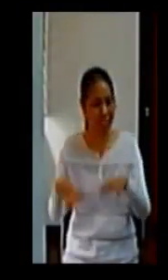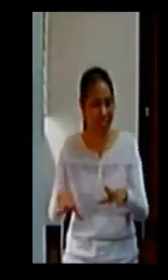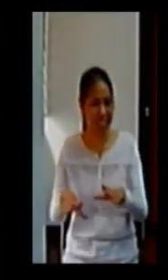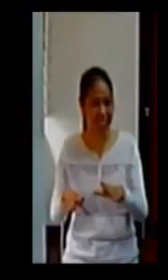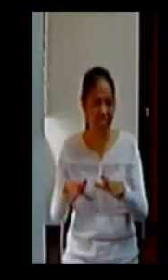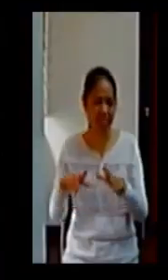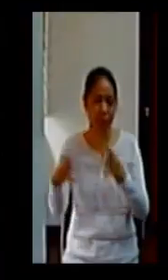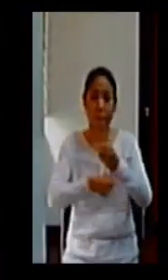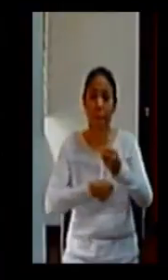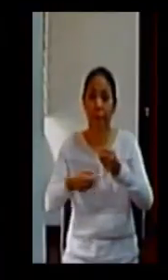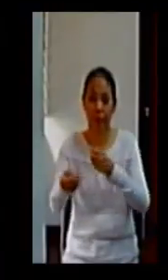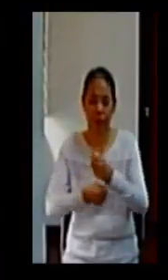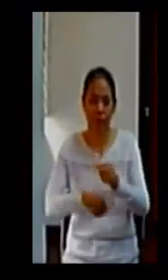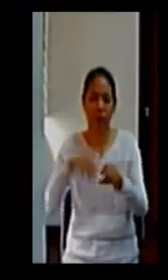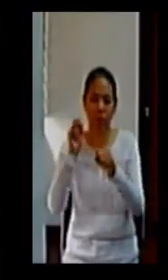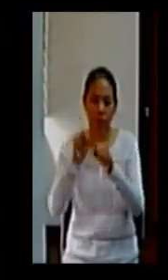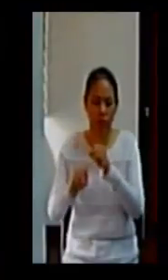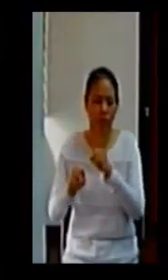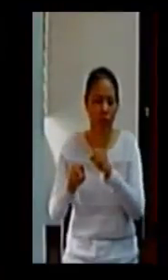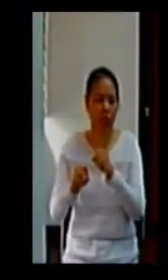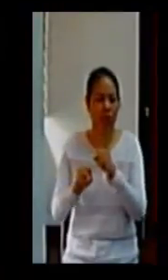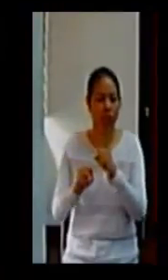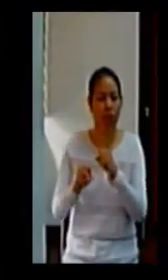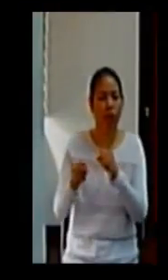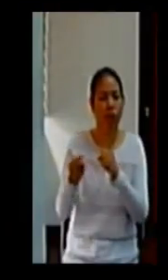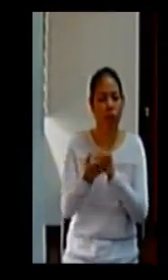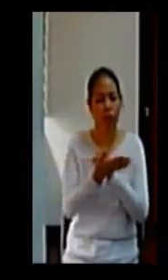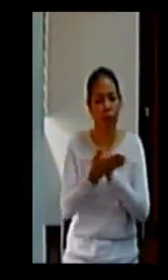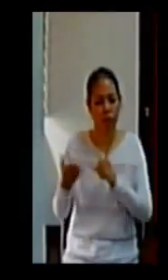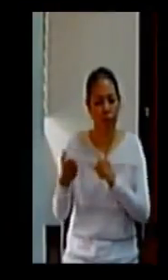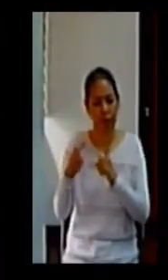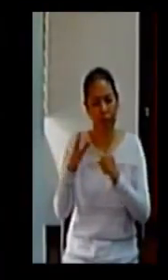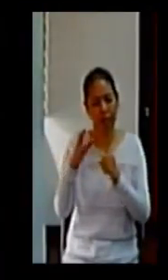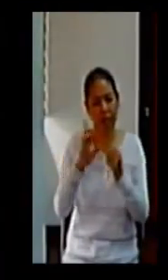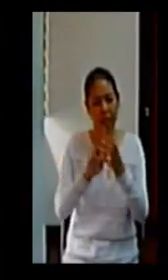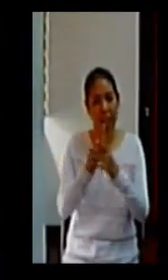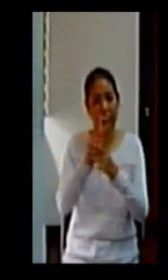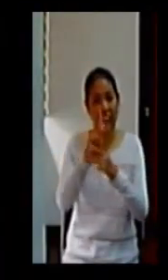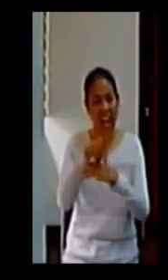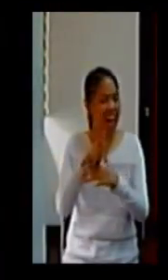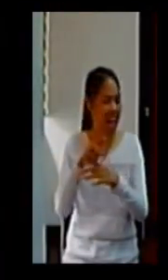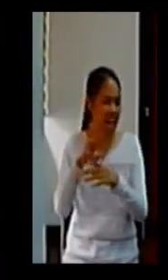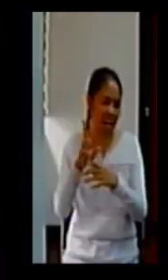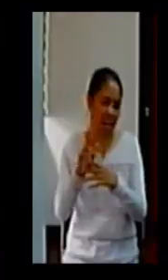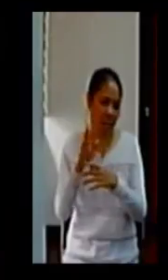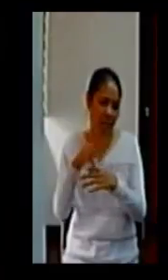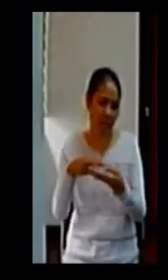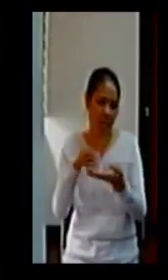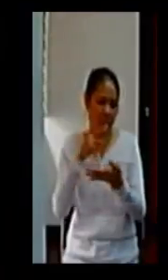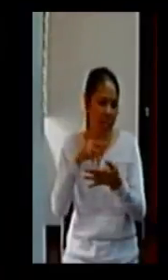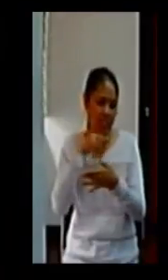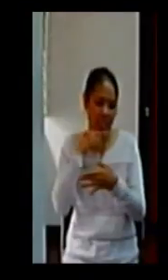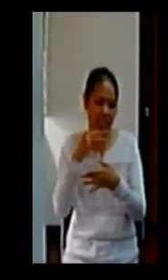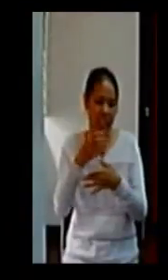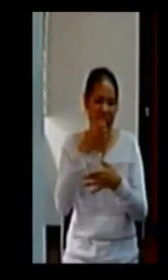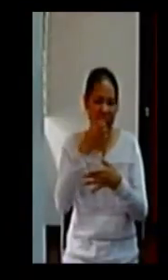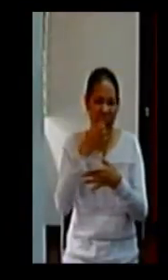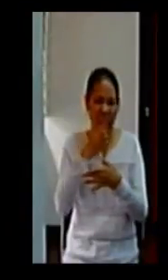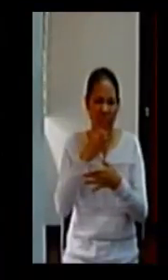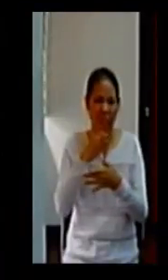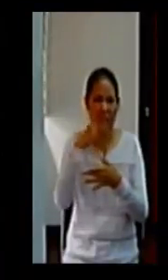ng peste o mga daga ang iyong mga palay. Sa ngayon po kasi, hindi na po